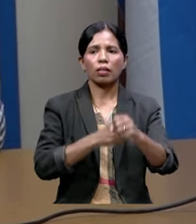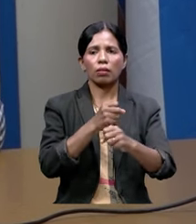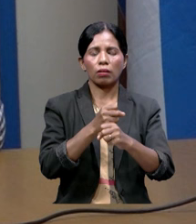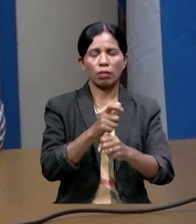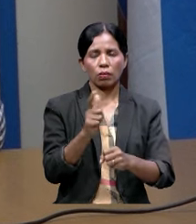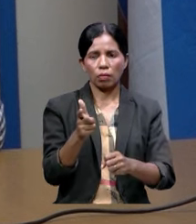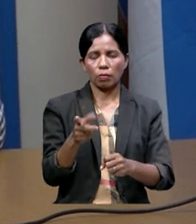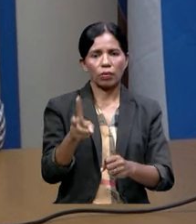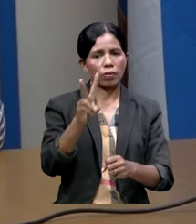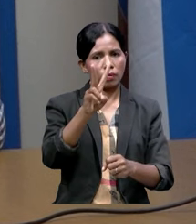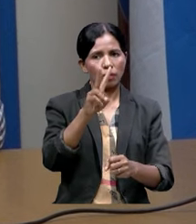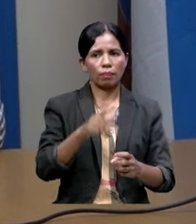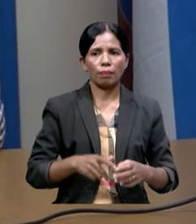rua.